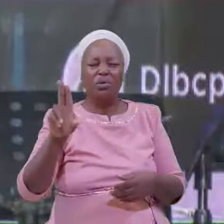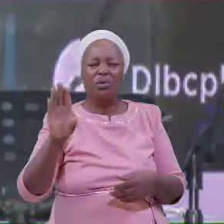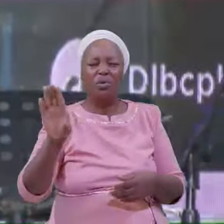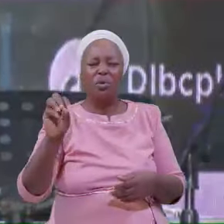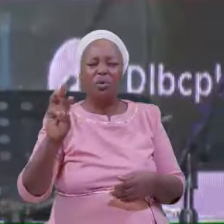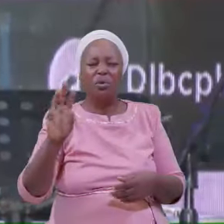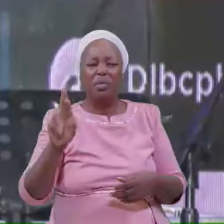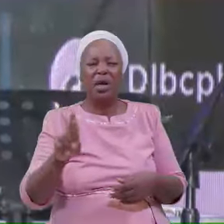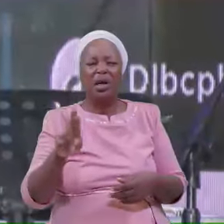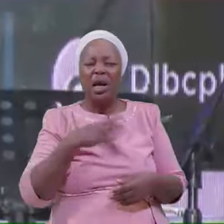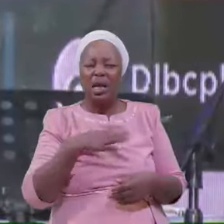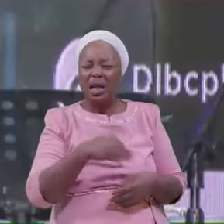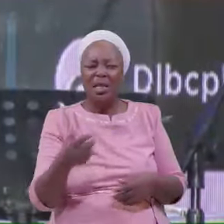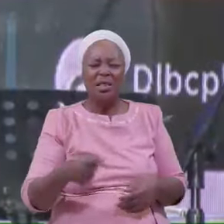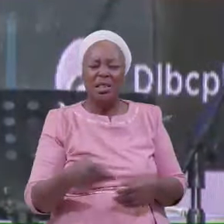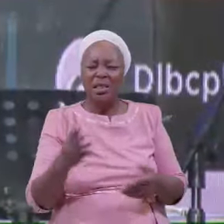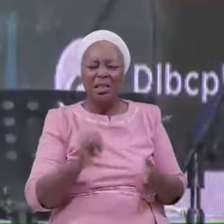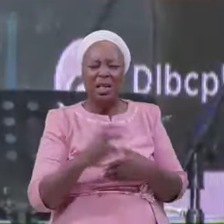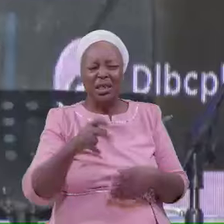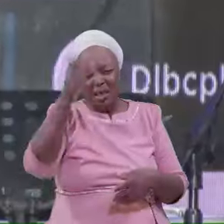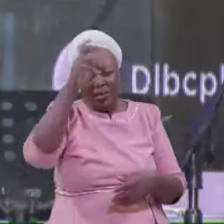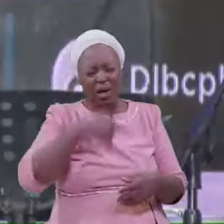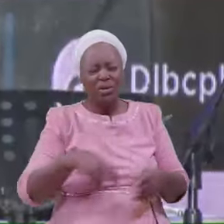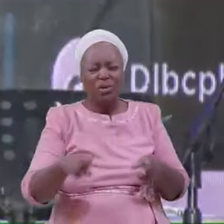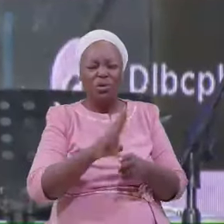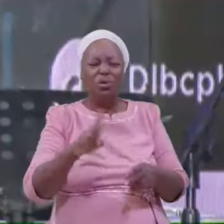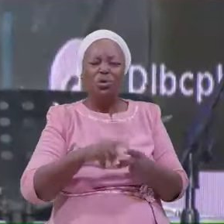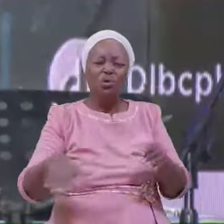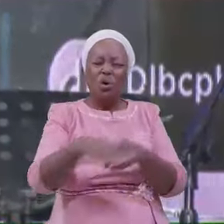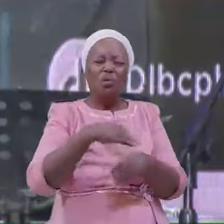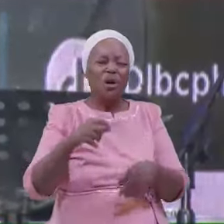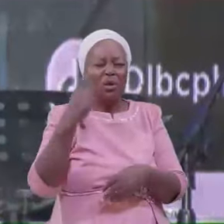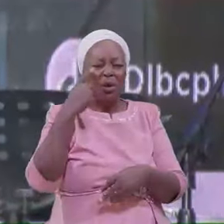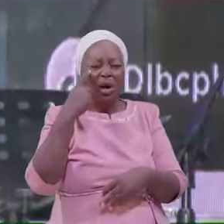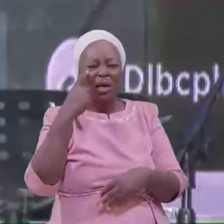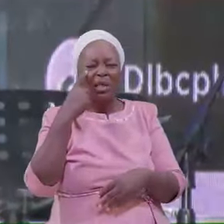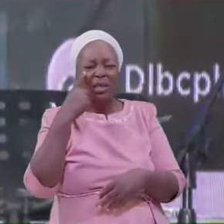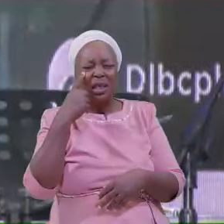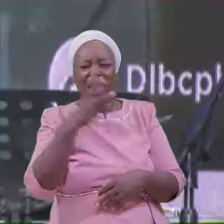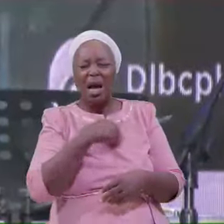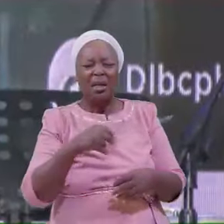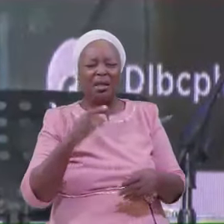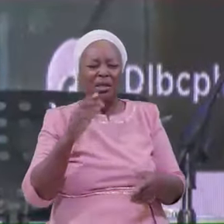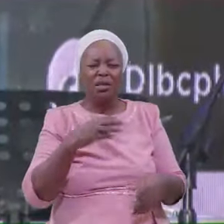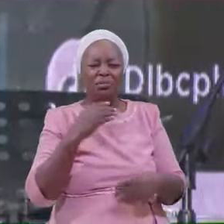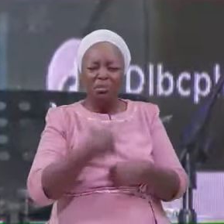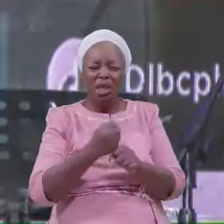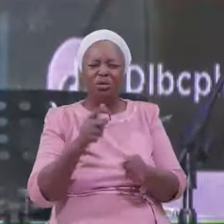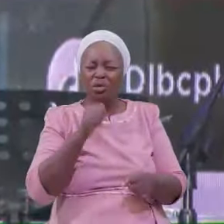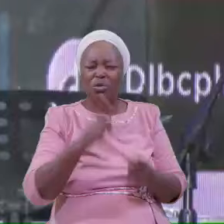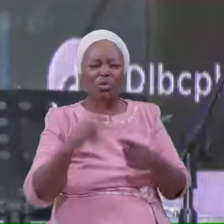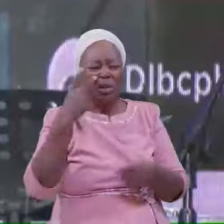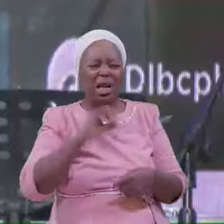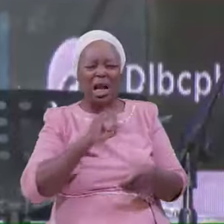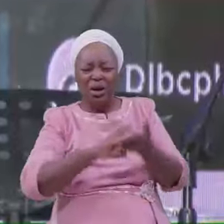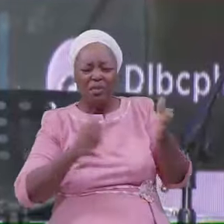whatever bandage of the devil is stopping you from seeing, I remove that bandage. Begin to see